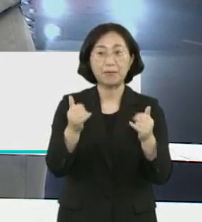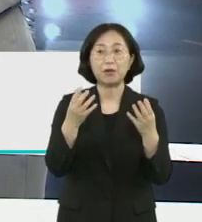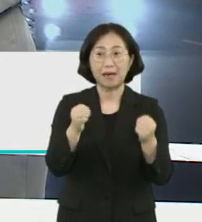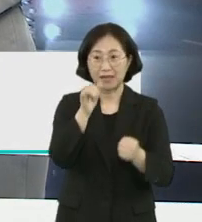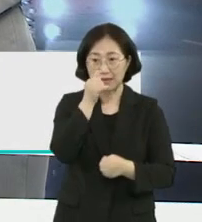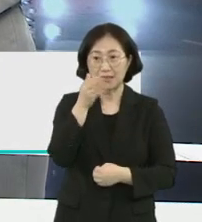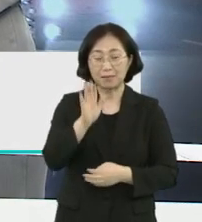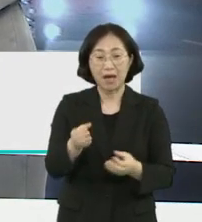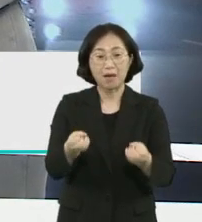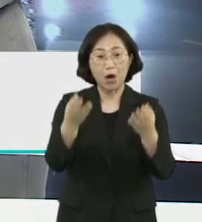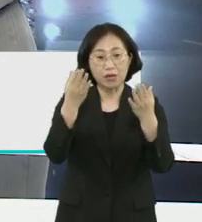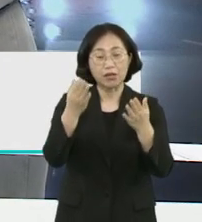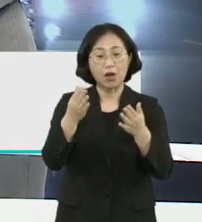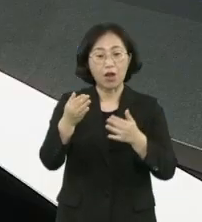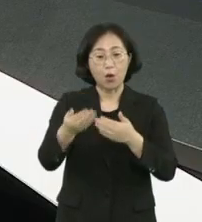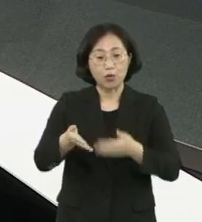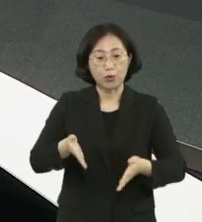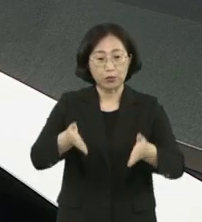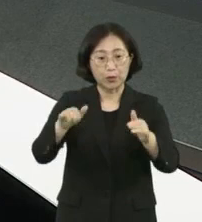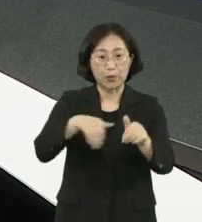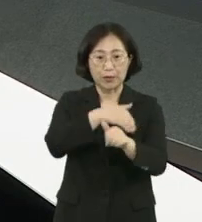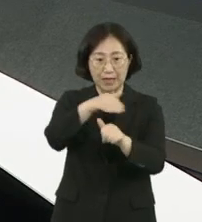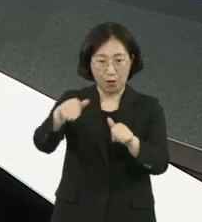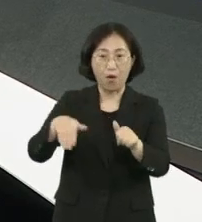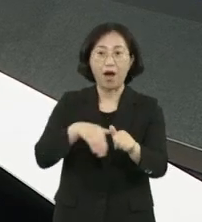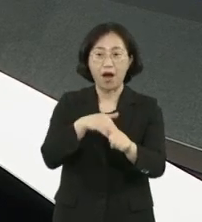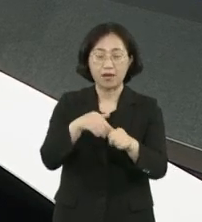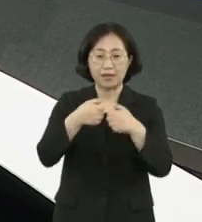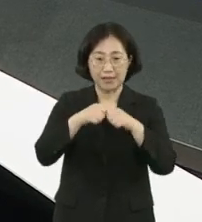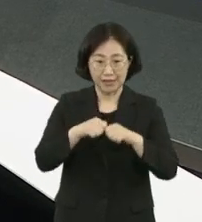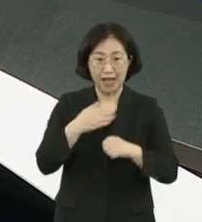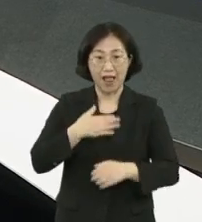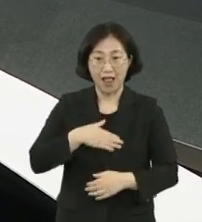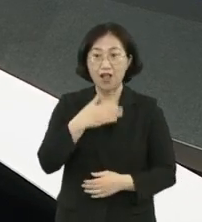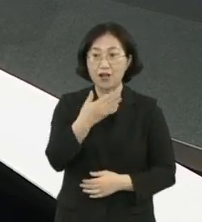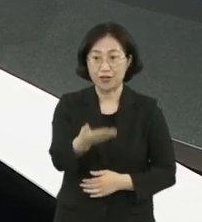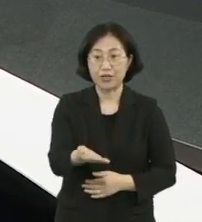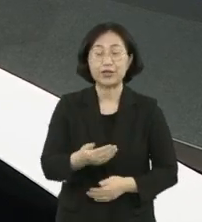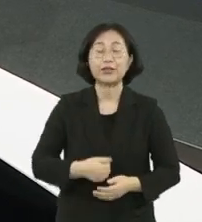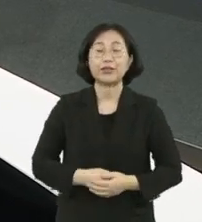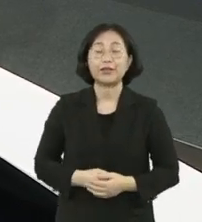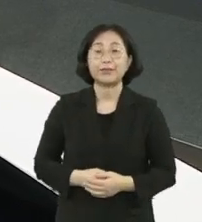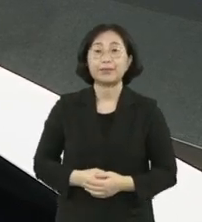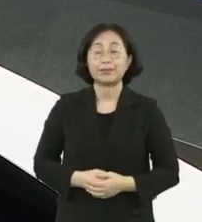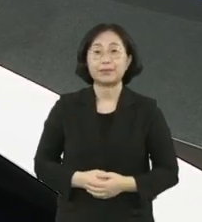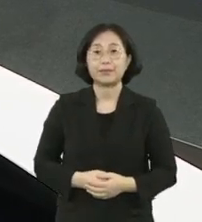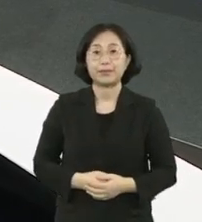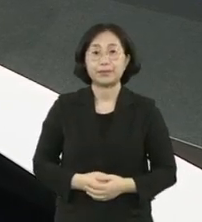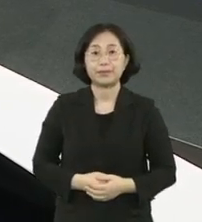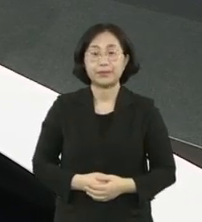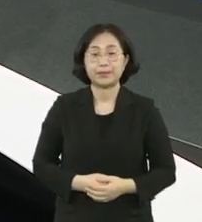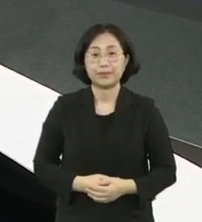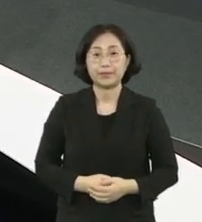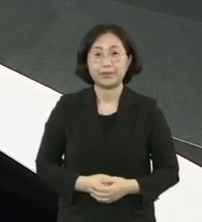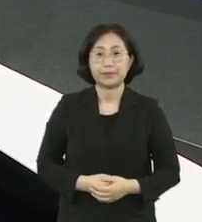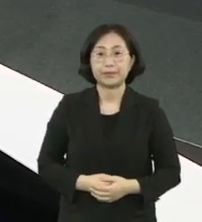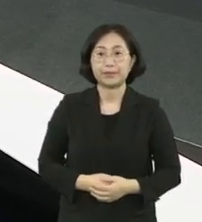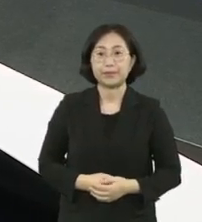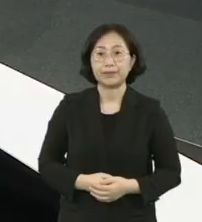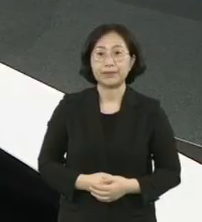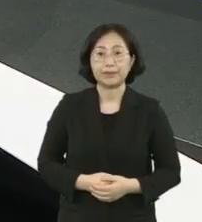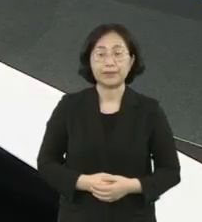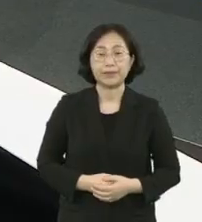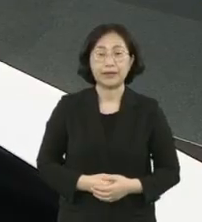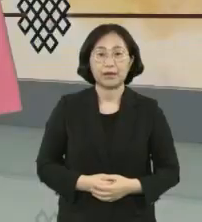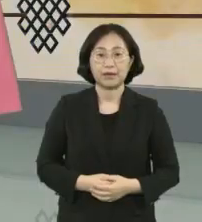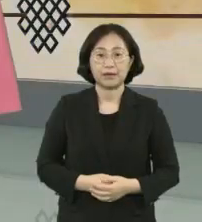만큼 상황이 궁금합니다. 도로공사 교통센터 연결해서 이 시각 현재 고속도로 상황 자세히 알아보겠습니다. 조혜진 캐스터